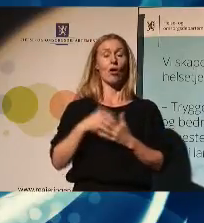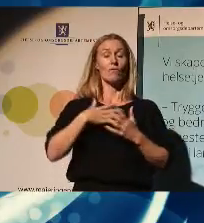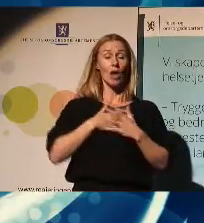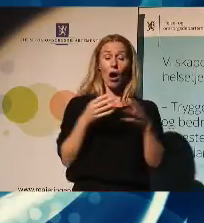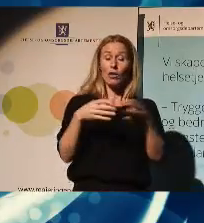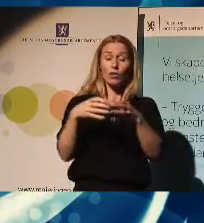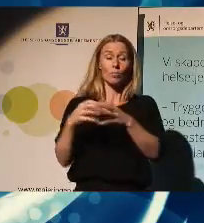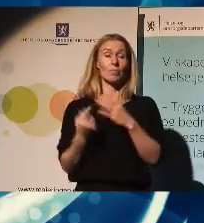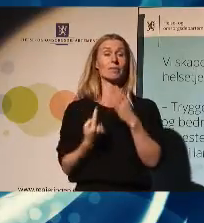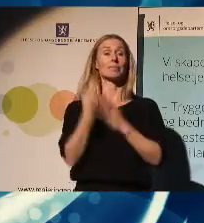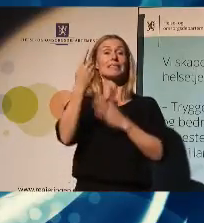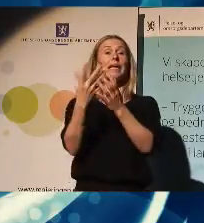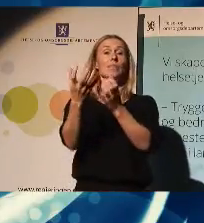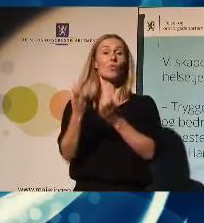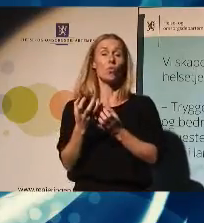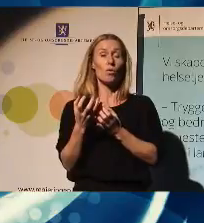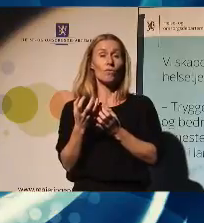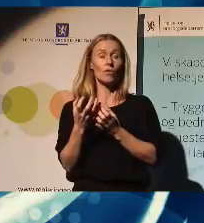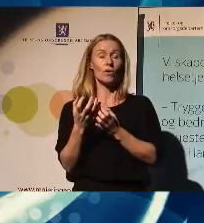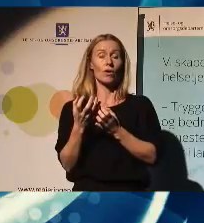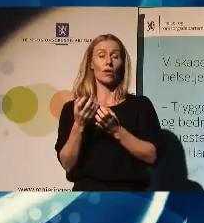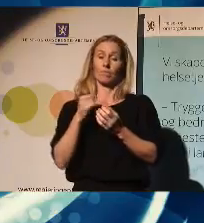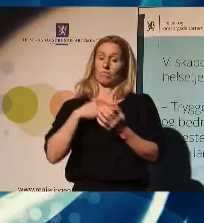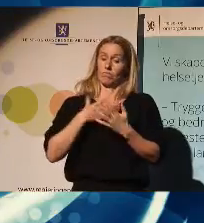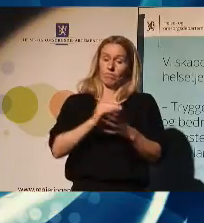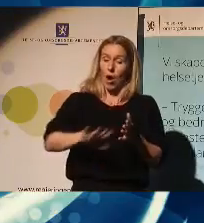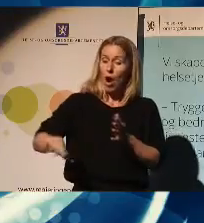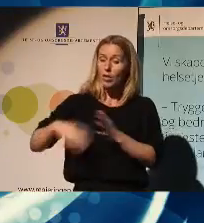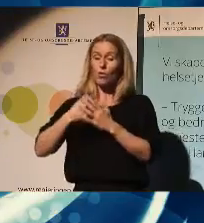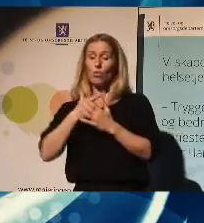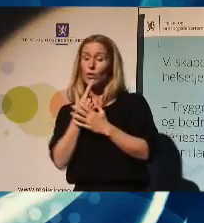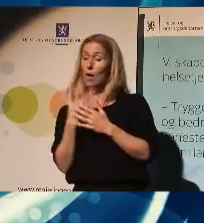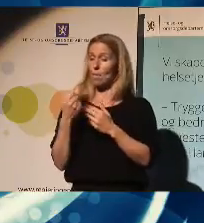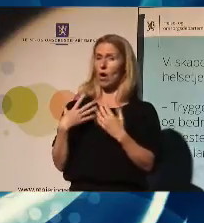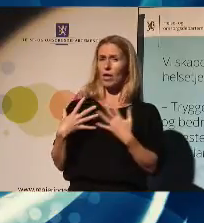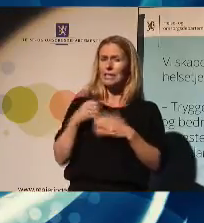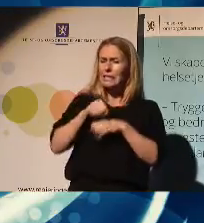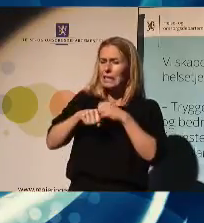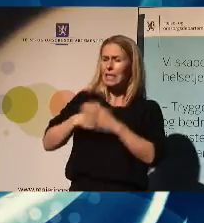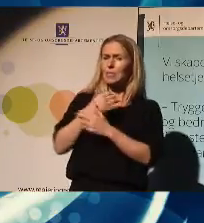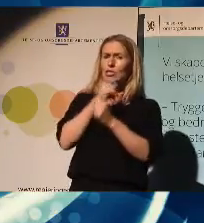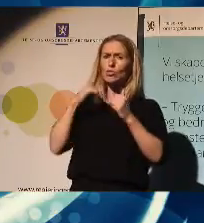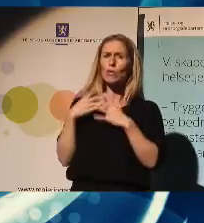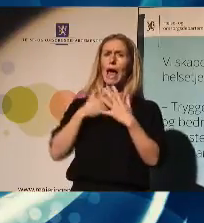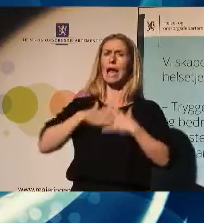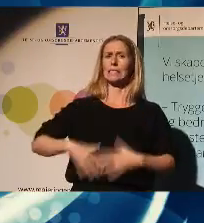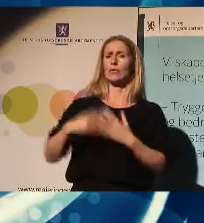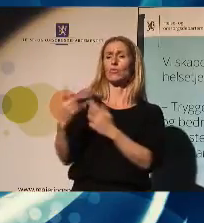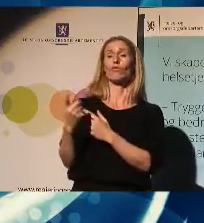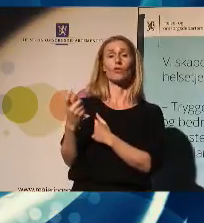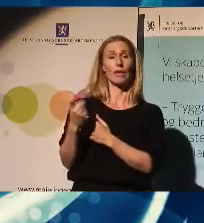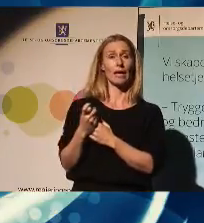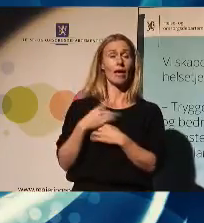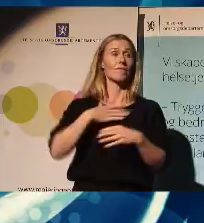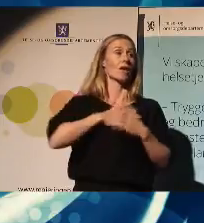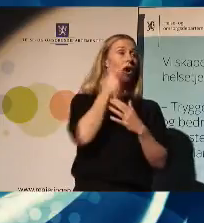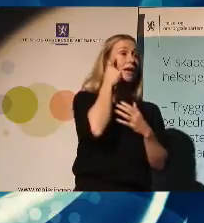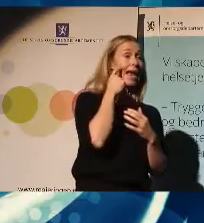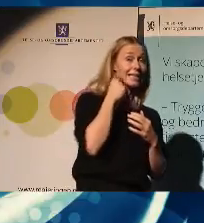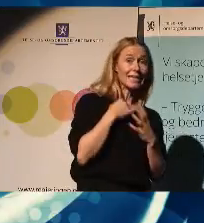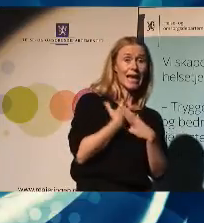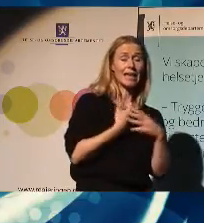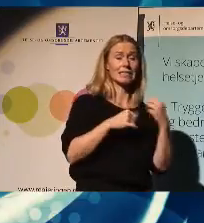behov. Wenche var jo innom det innledningsvis. Vi har barn og unge. Mange av dem sliter også med ganske store helseutfordringer. Vi har eldre. Vi har